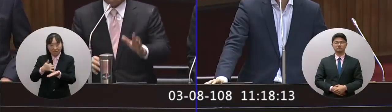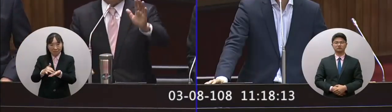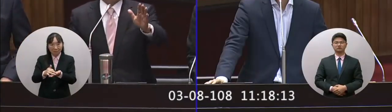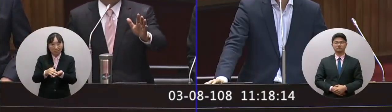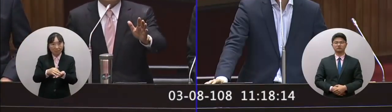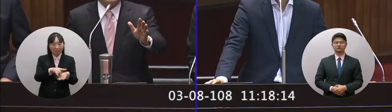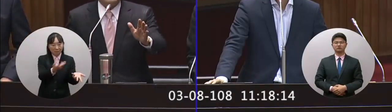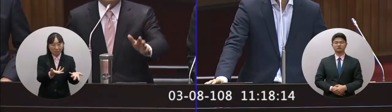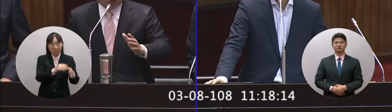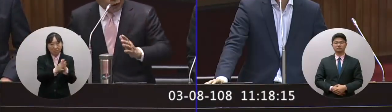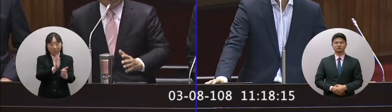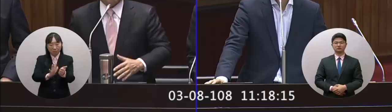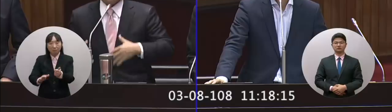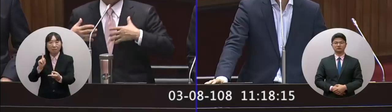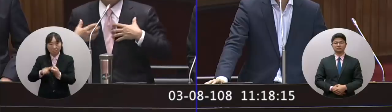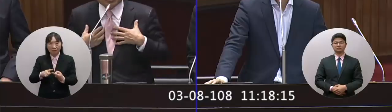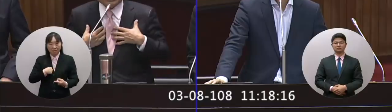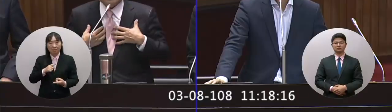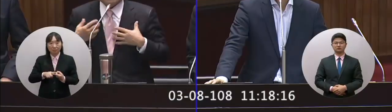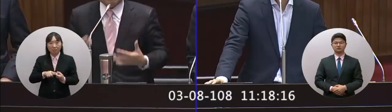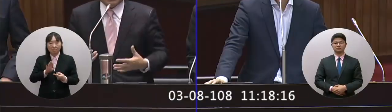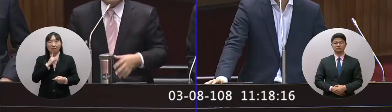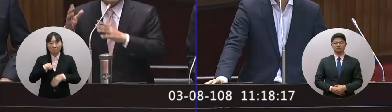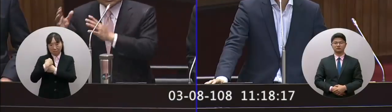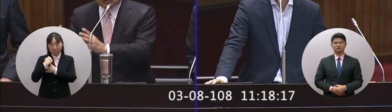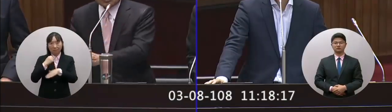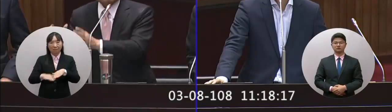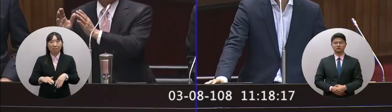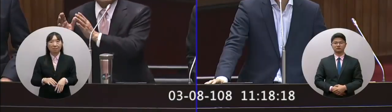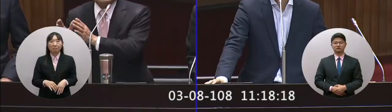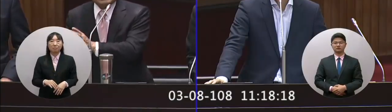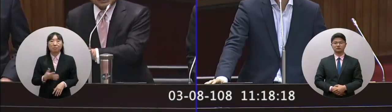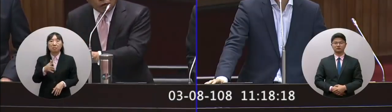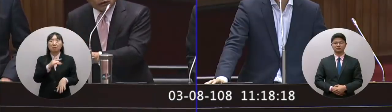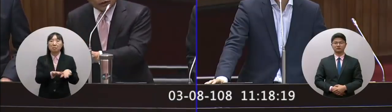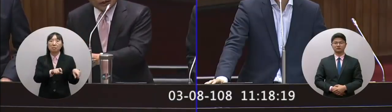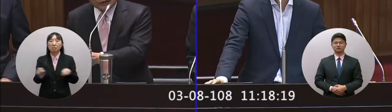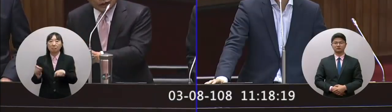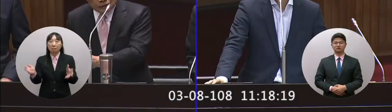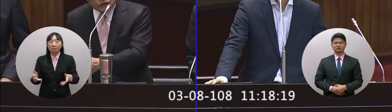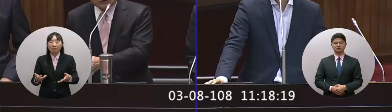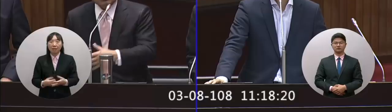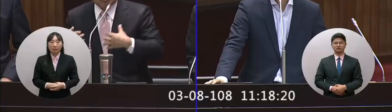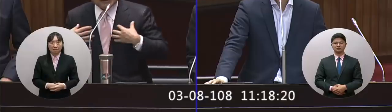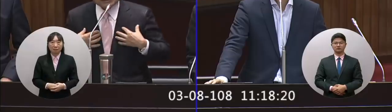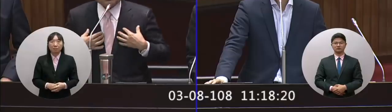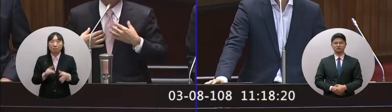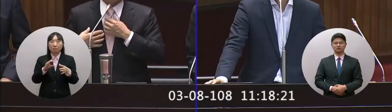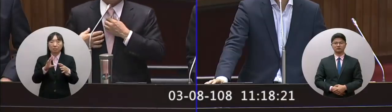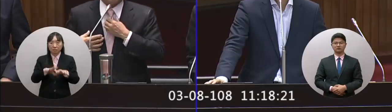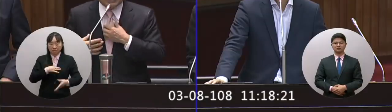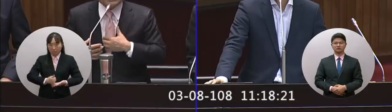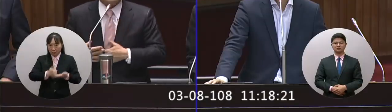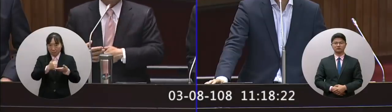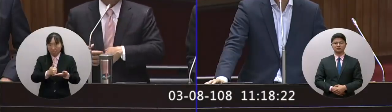环相扣，我完全同意。所以我们要更努力。另外，之所以会慢一点开工的原因，也是我们更